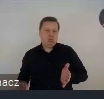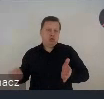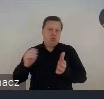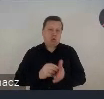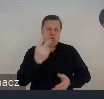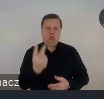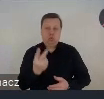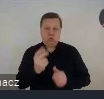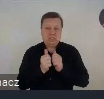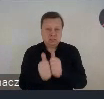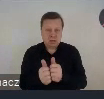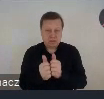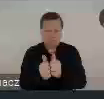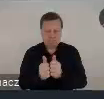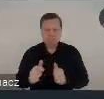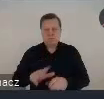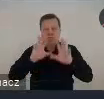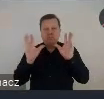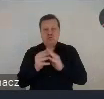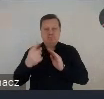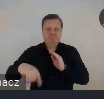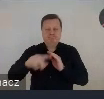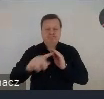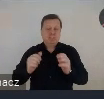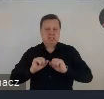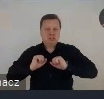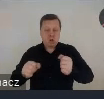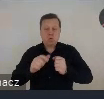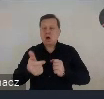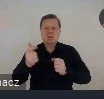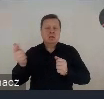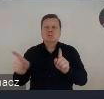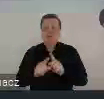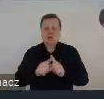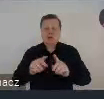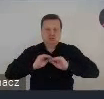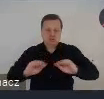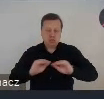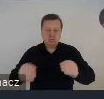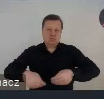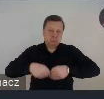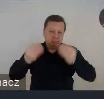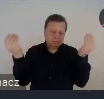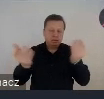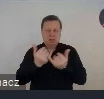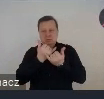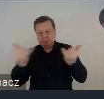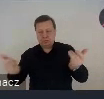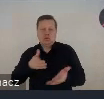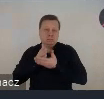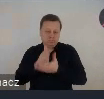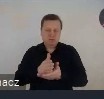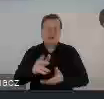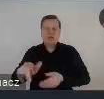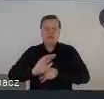zadanie, czyli wszystkie działania związane z rozwojem kształcenia dualnego, czyli wspieraniem nauki